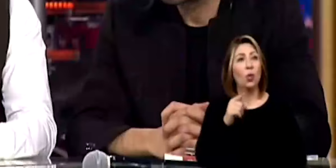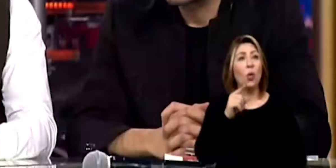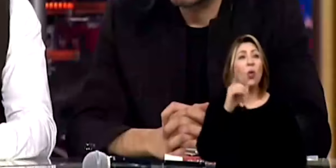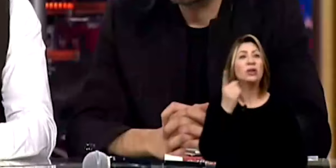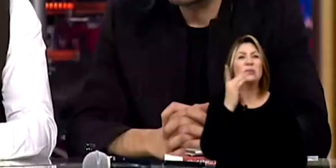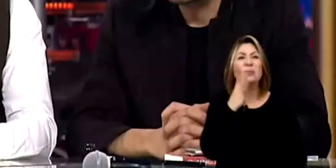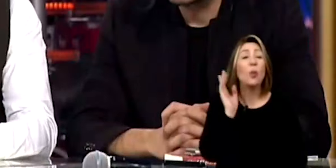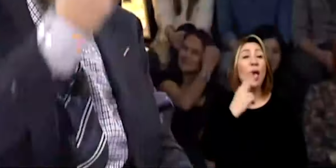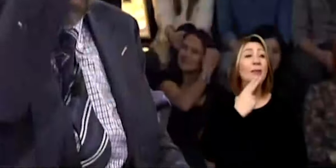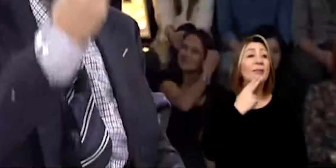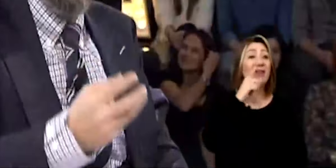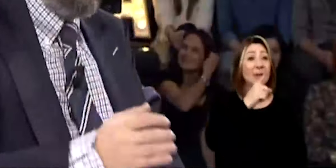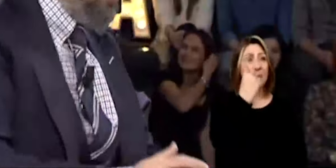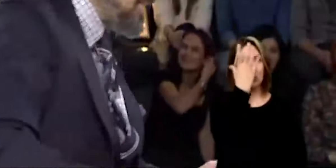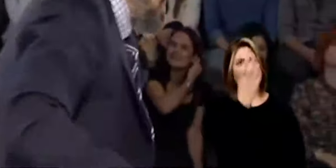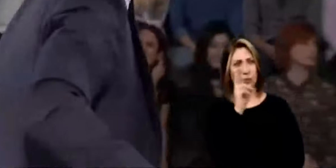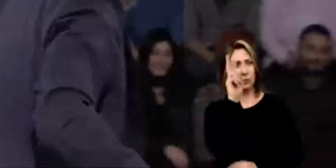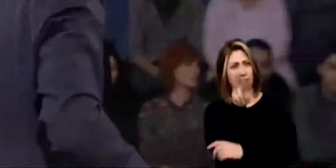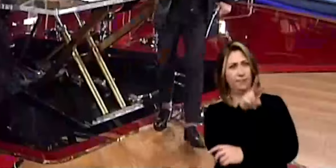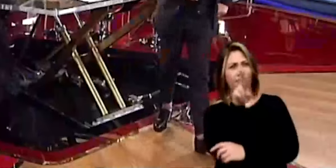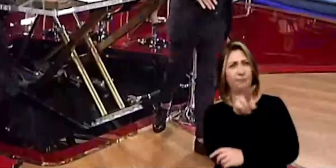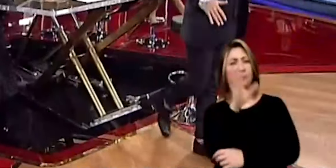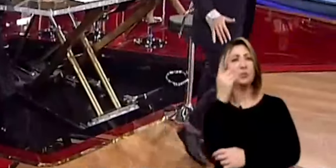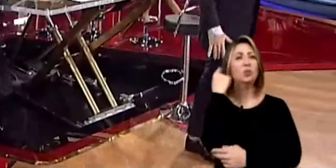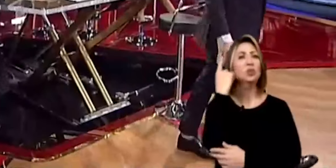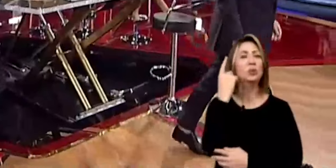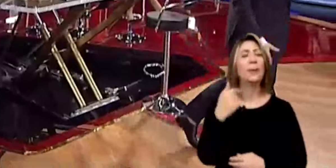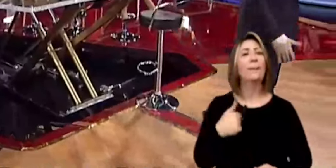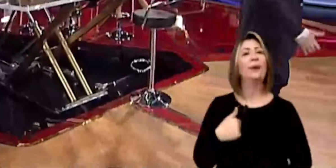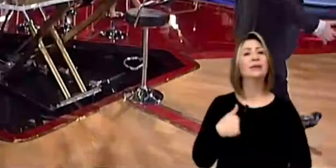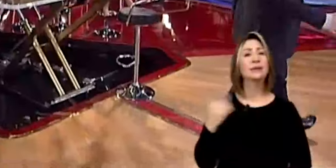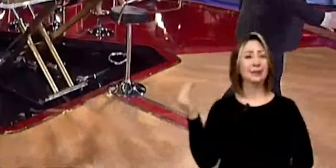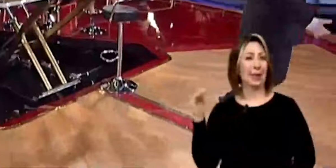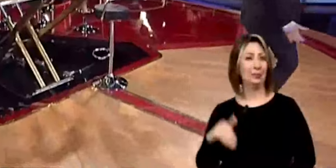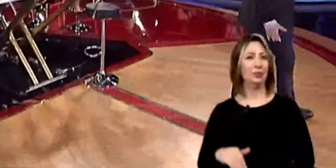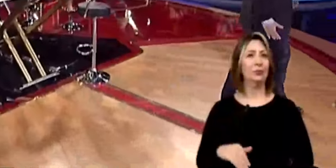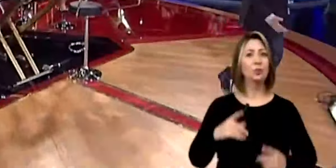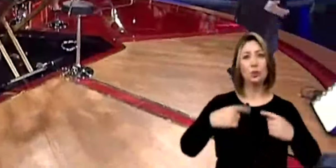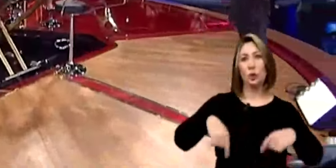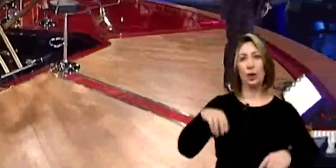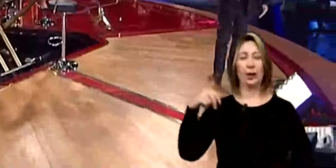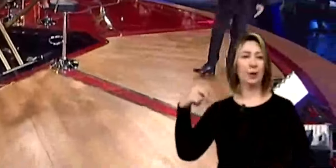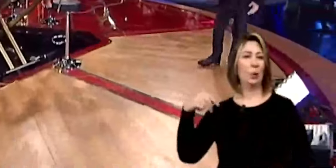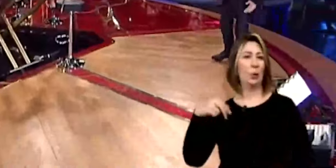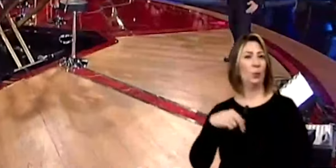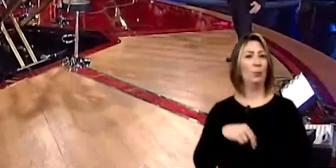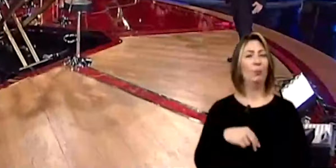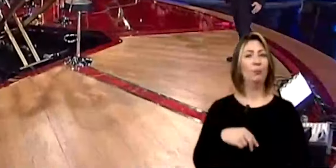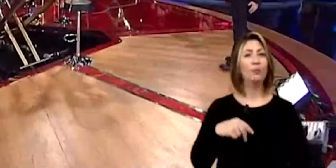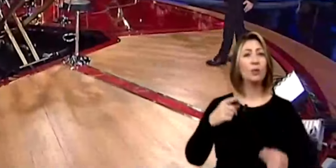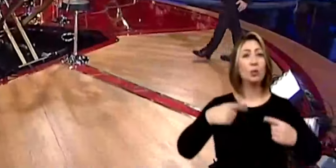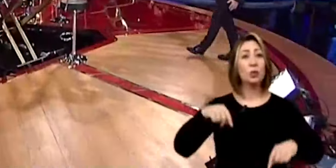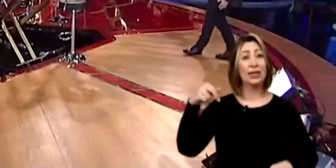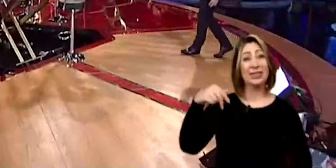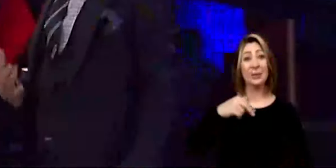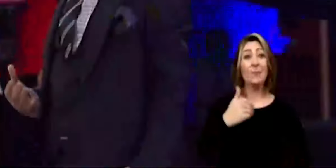hiçbir şey bilmiyor. Hanımefendi bir görüntüyle. Mesela düşün ki ben mesela gelmişim stüdyoya giriyorum değil mi? Evet. Stüdyo